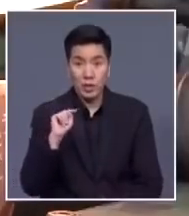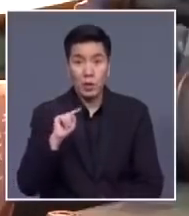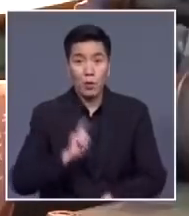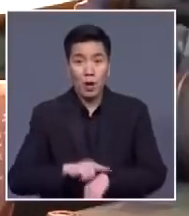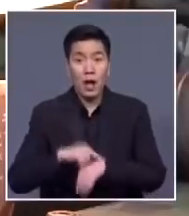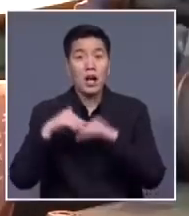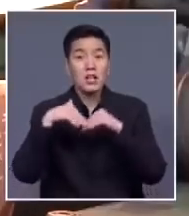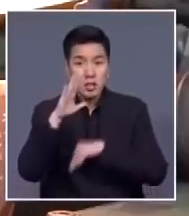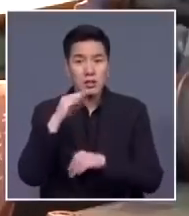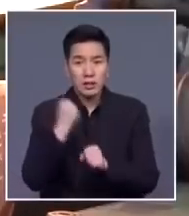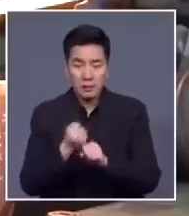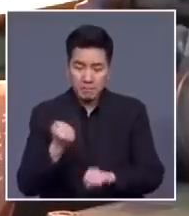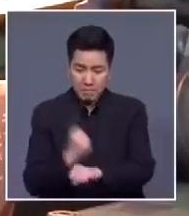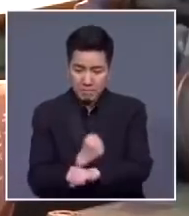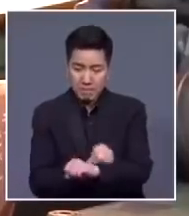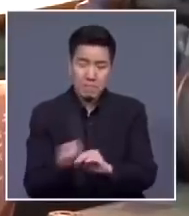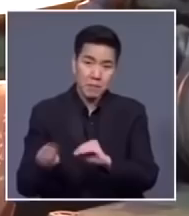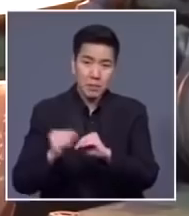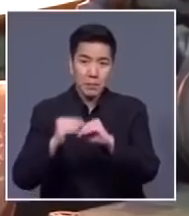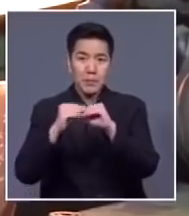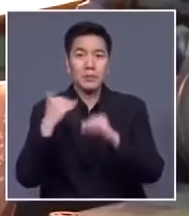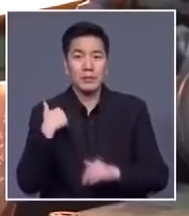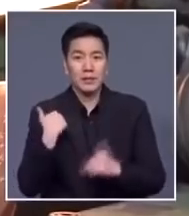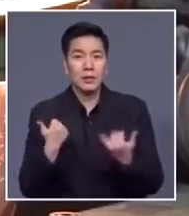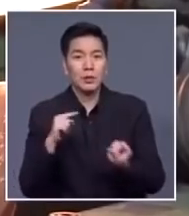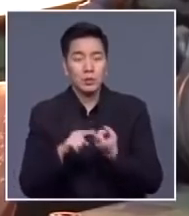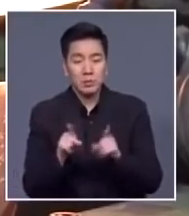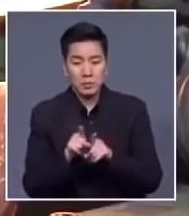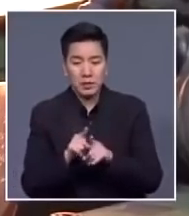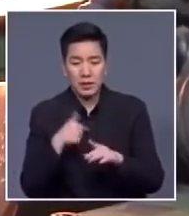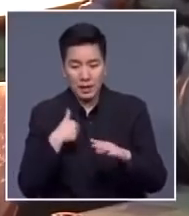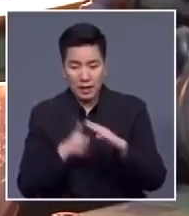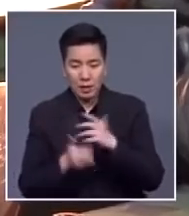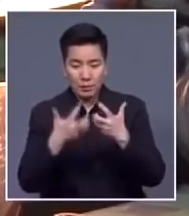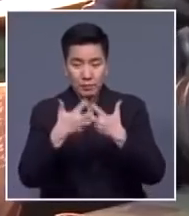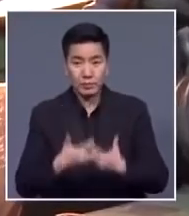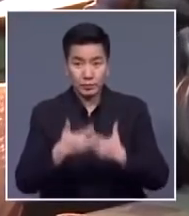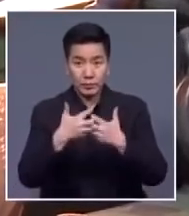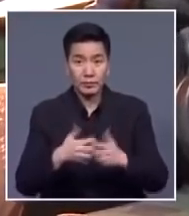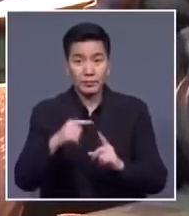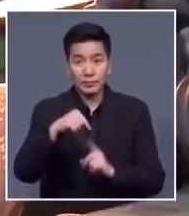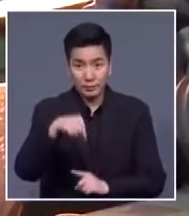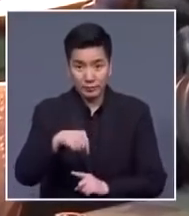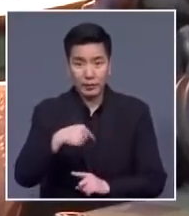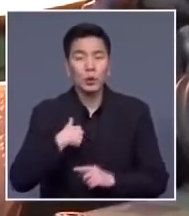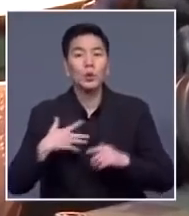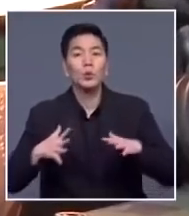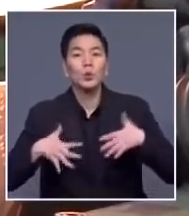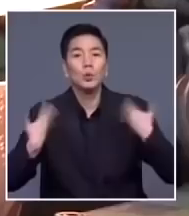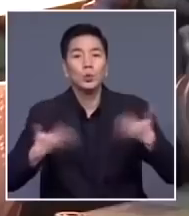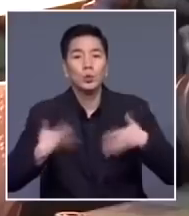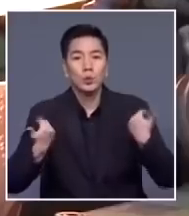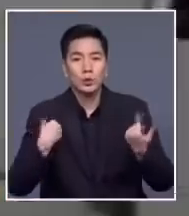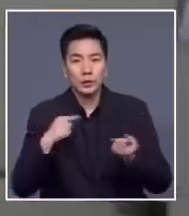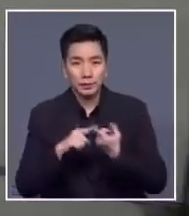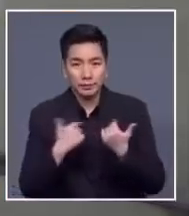ถึงว่าได้ค่าแรงเพิ่ม ครับผม ครับผมรู้สึกอย่างไรบ้างกับการที่เรามาทำงานที่โรงงานแห่งนี้ครับ ครับก็มีความสุขครับมันเยอะดี